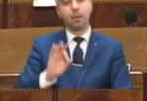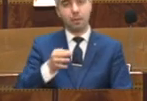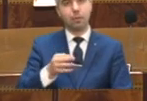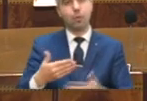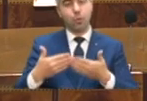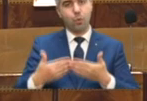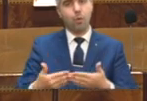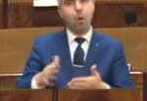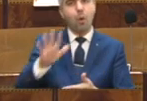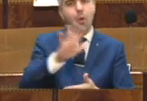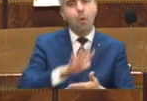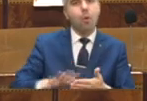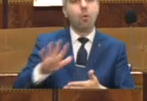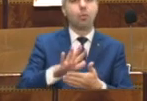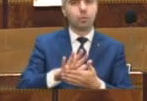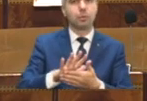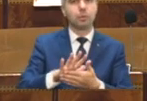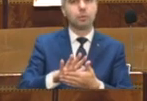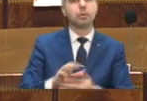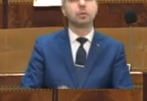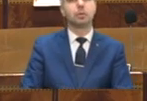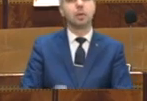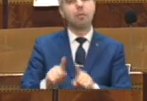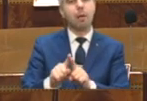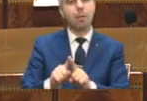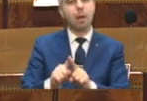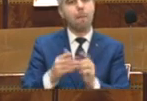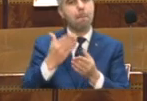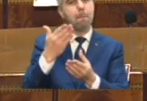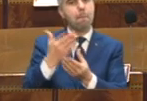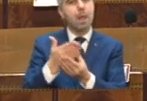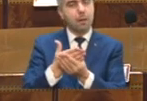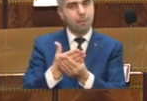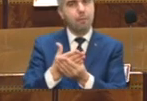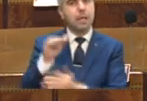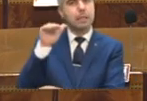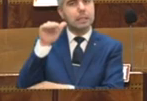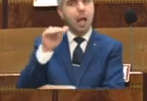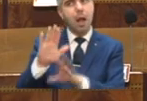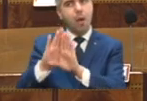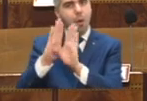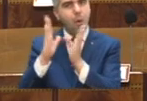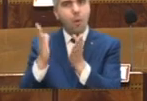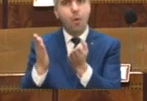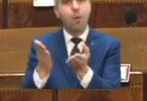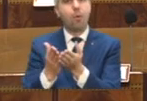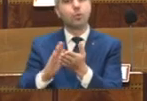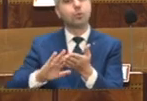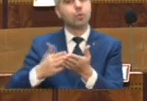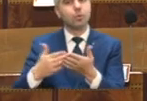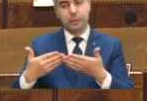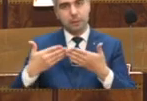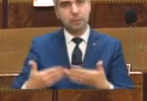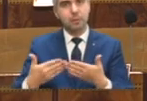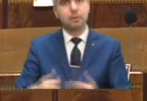أن كل فريق فيما يتعلق بالقضية الوطنية اللي فيها الإجماع والحدث الذي كان نعيش